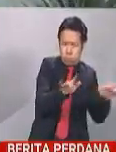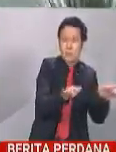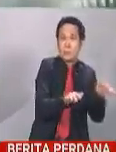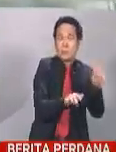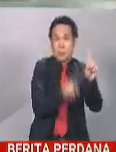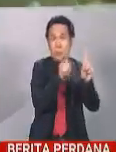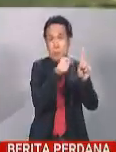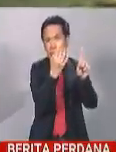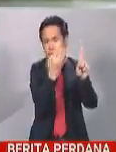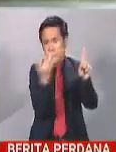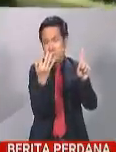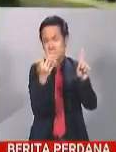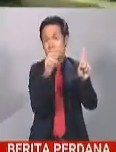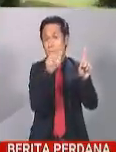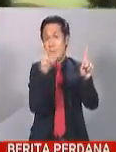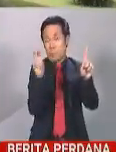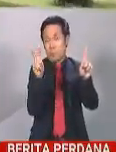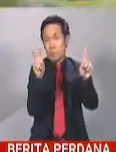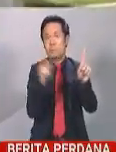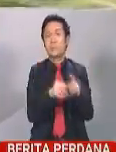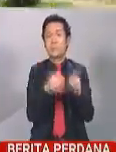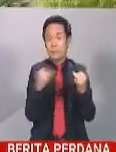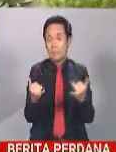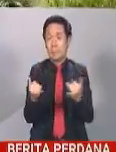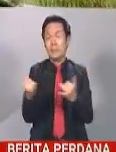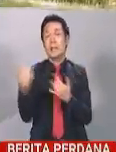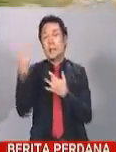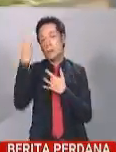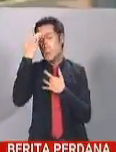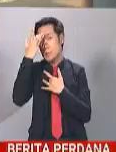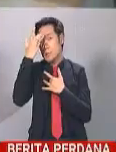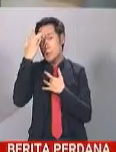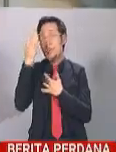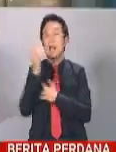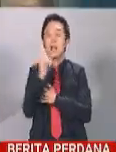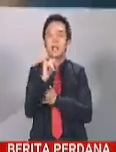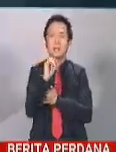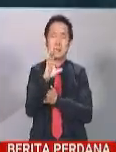kes. Sehingga kini 41 kes positif sedang dirawat di unit rawatan